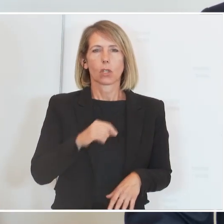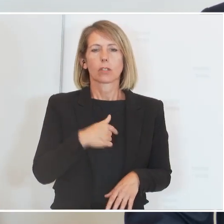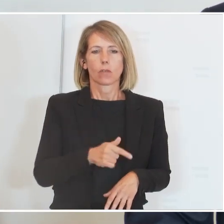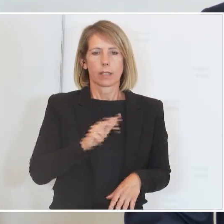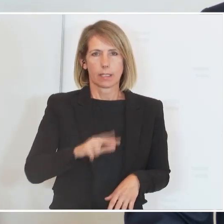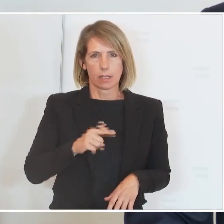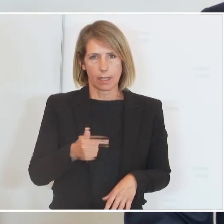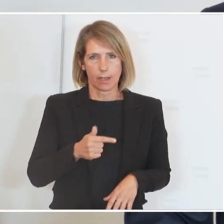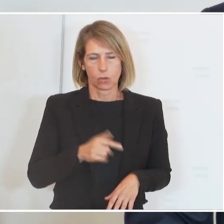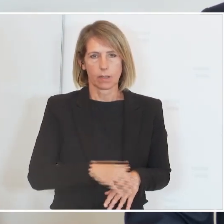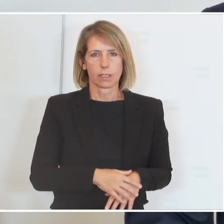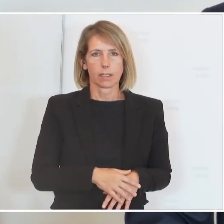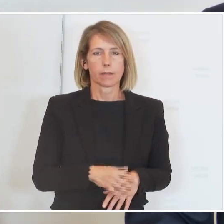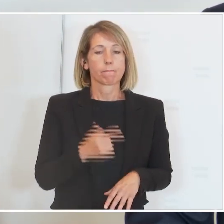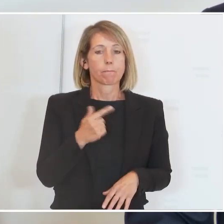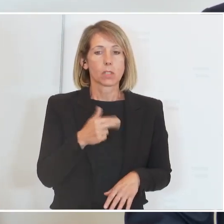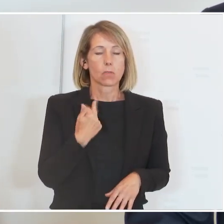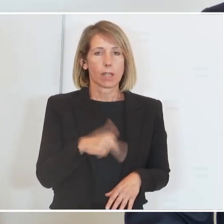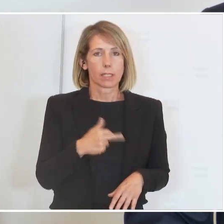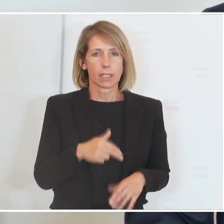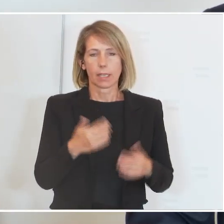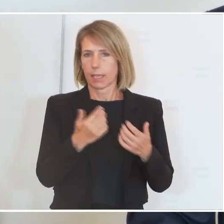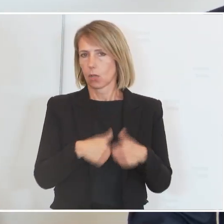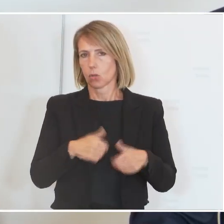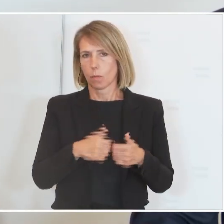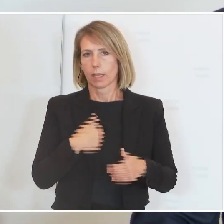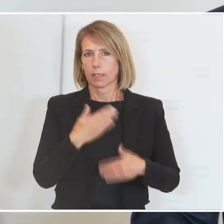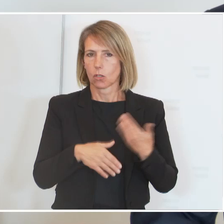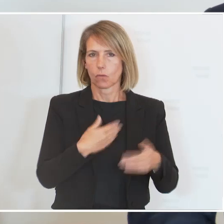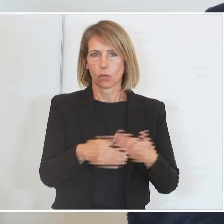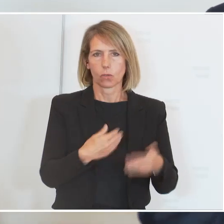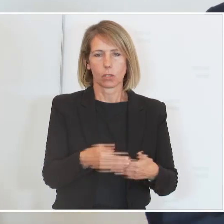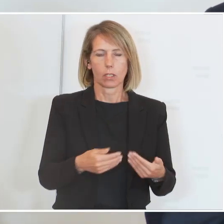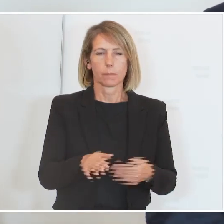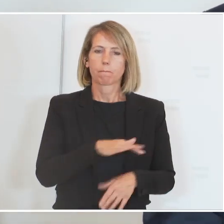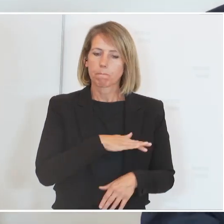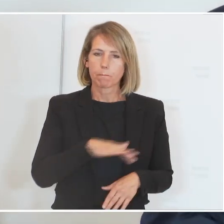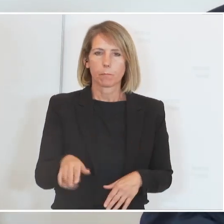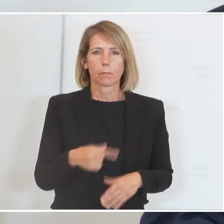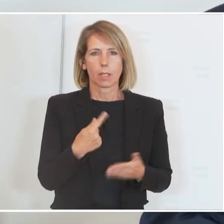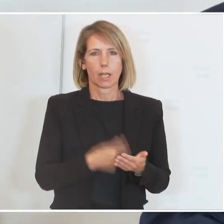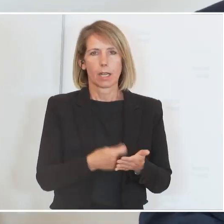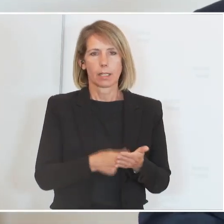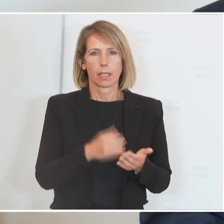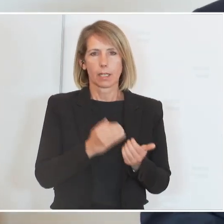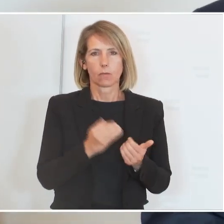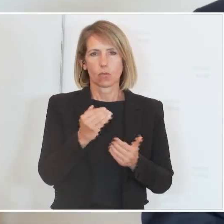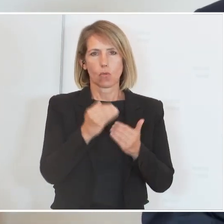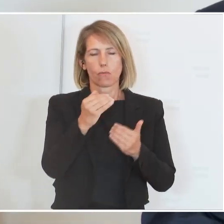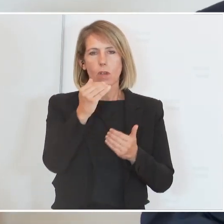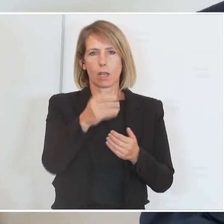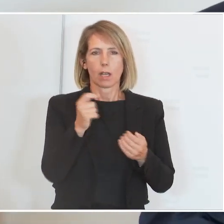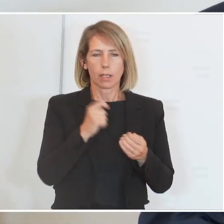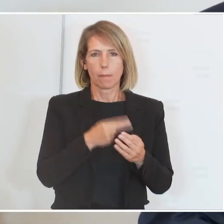Drittel, wie ausgeführt, erfolgen automatisch, indem alle Tarifstufen angepasst werden. Also die